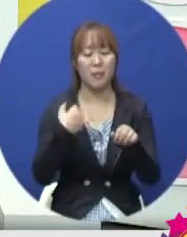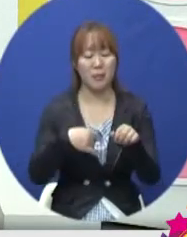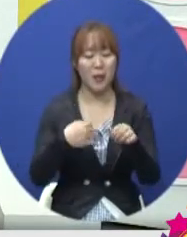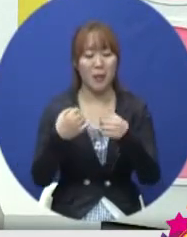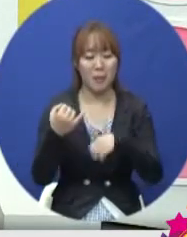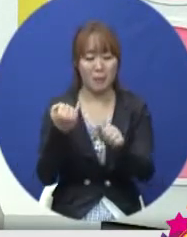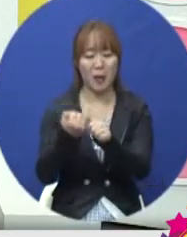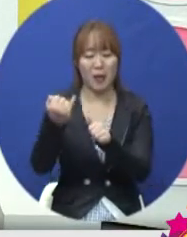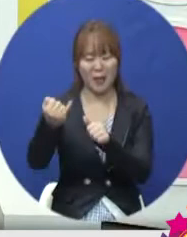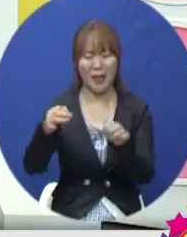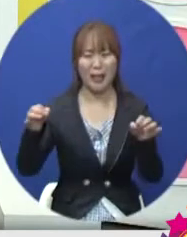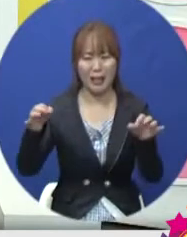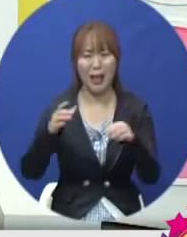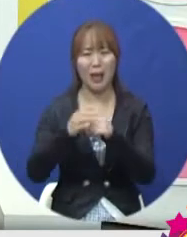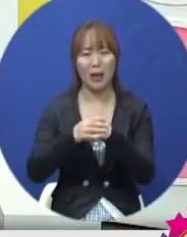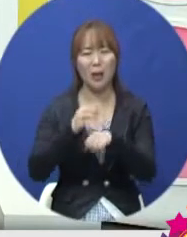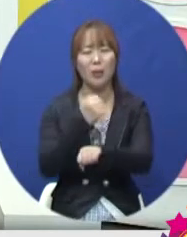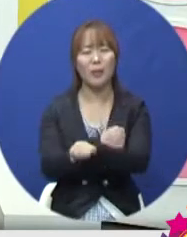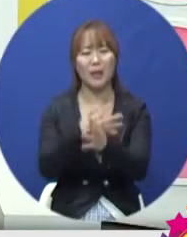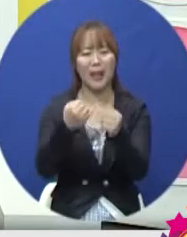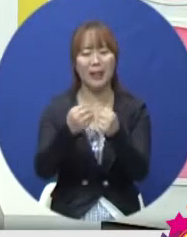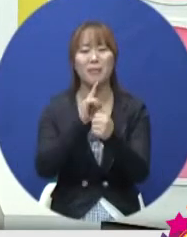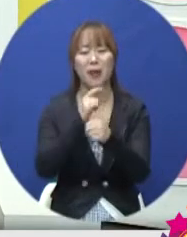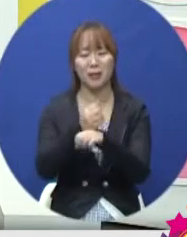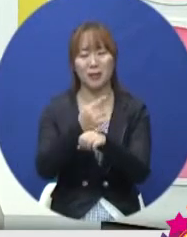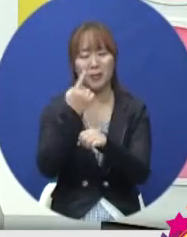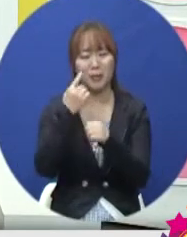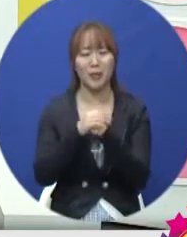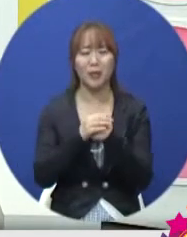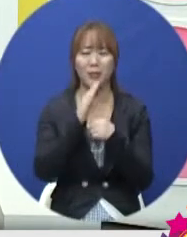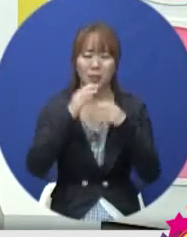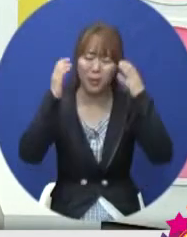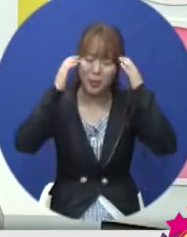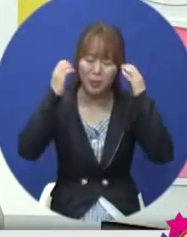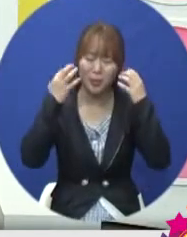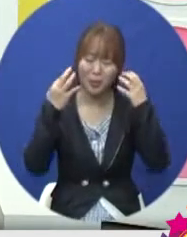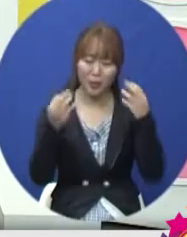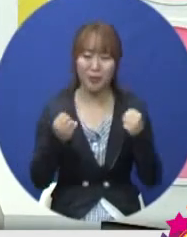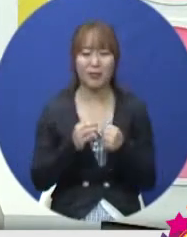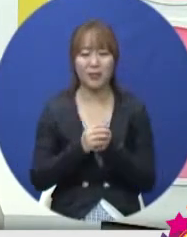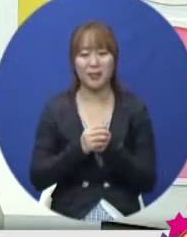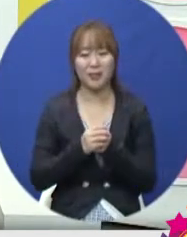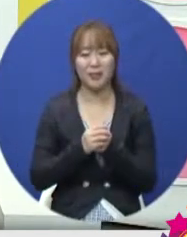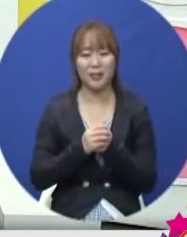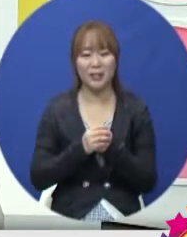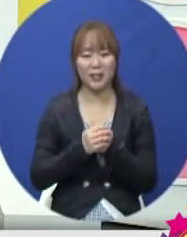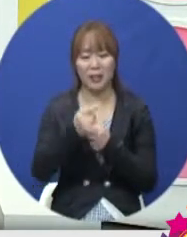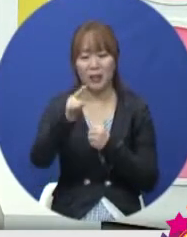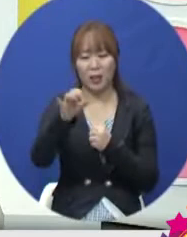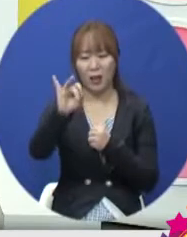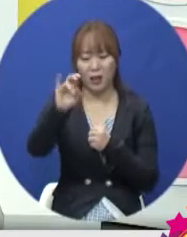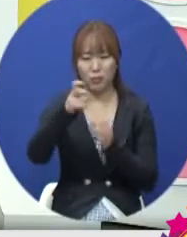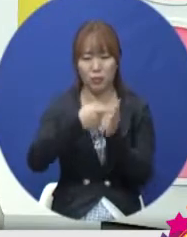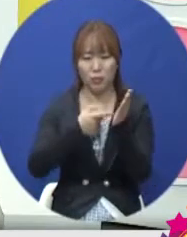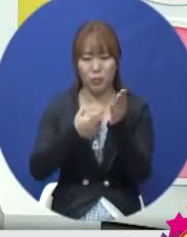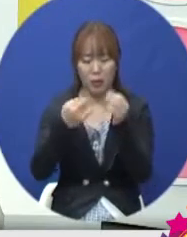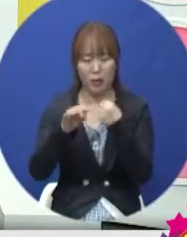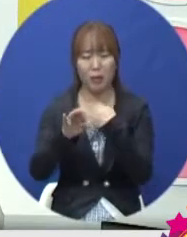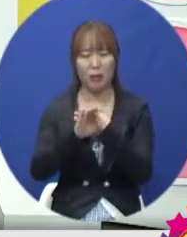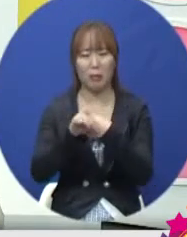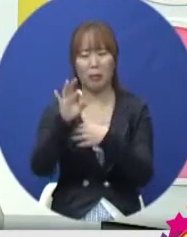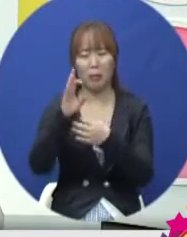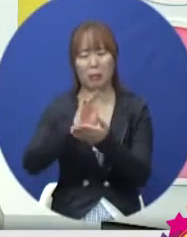네. 짧게 고생했다고 한 말씀 하세요. 아, 진짜 고생 너무 많이 했고, 네. 난임 수술을 계속하면 돈이 많이